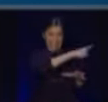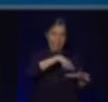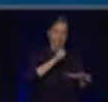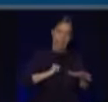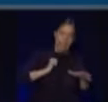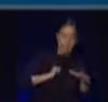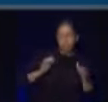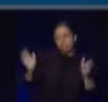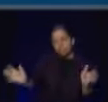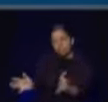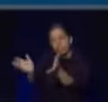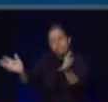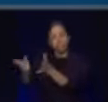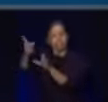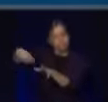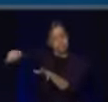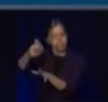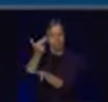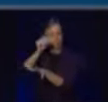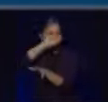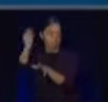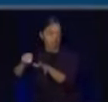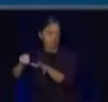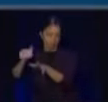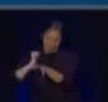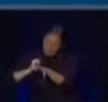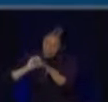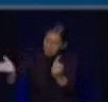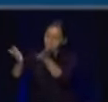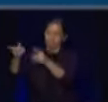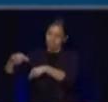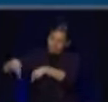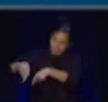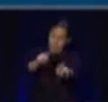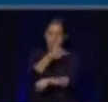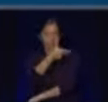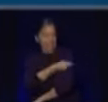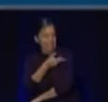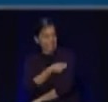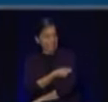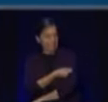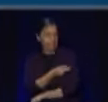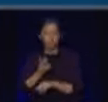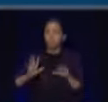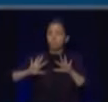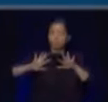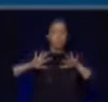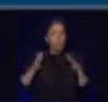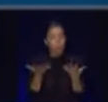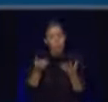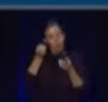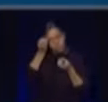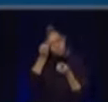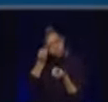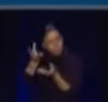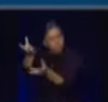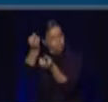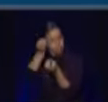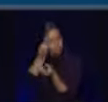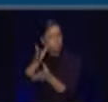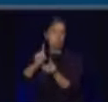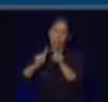une personne chacun. Puis faites-le en informant, avec